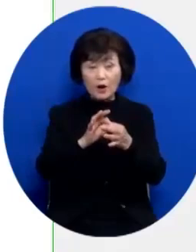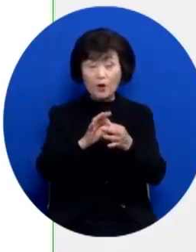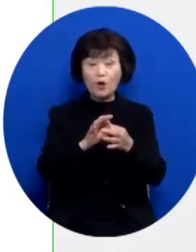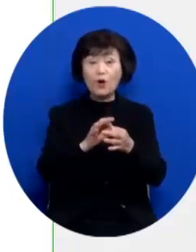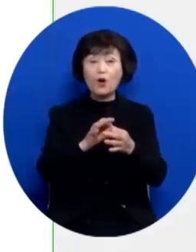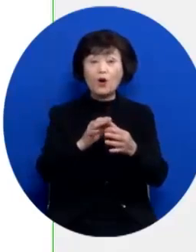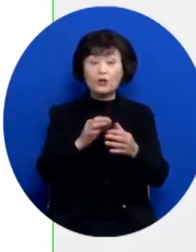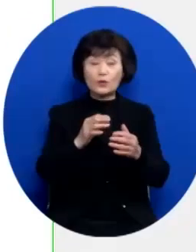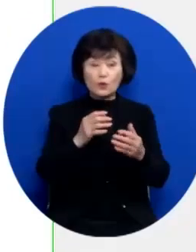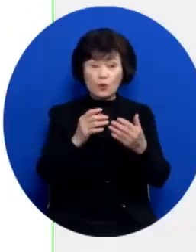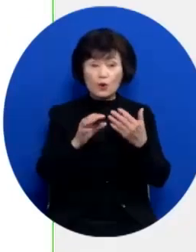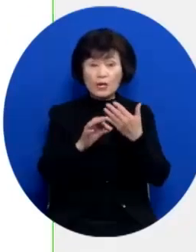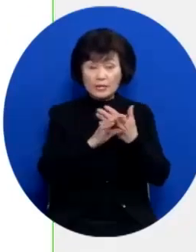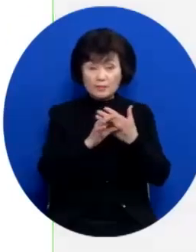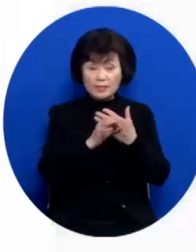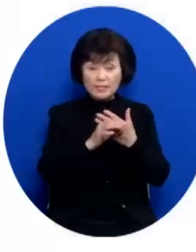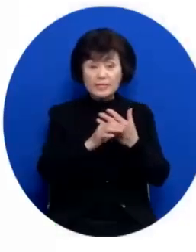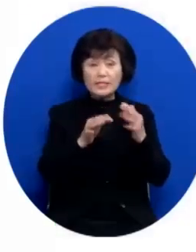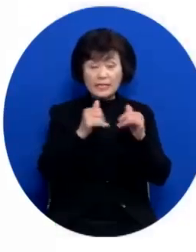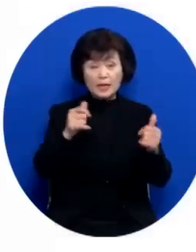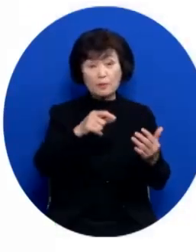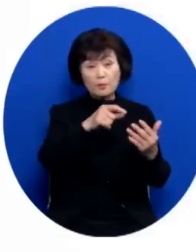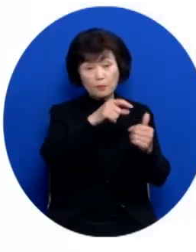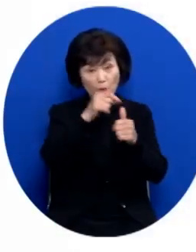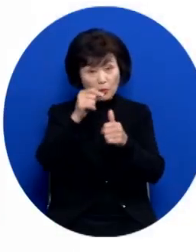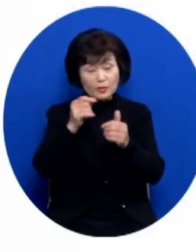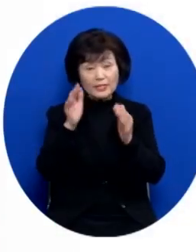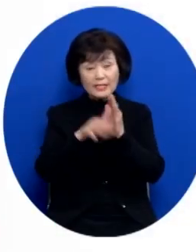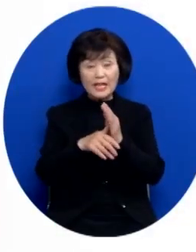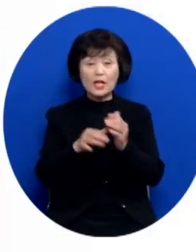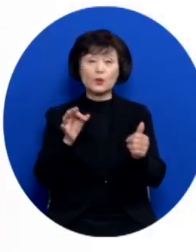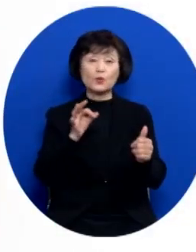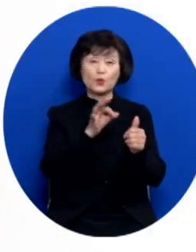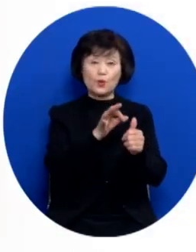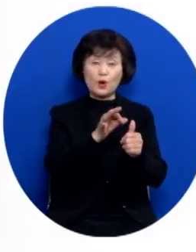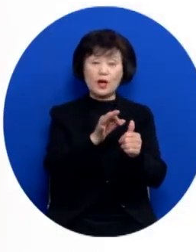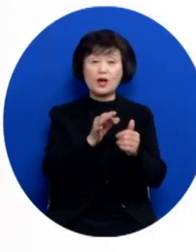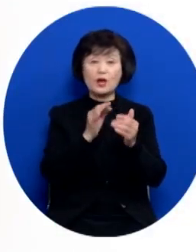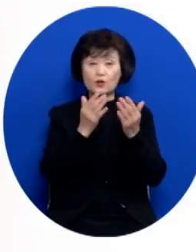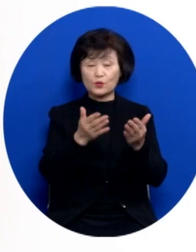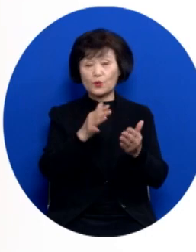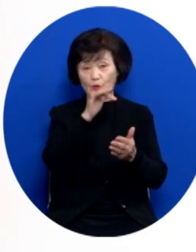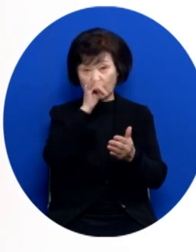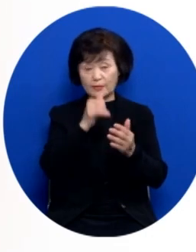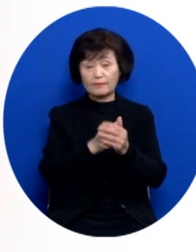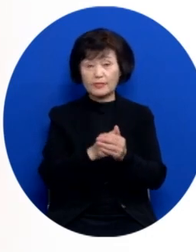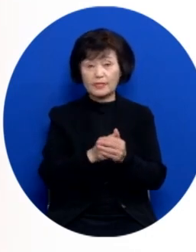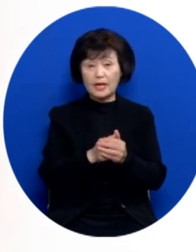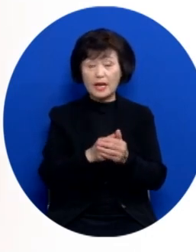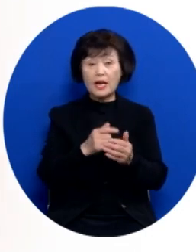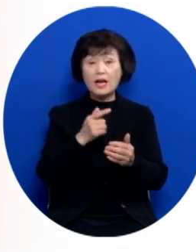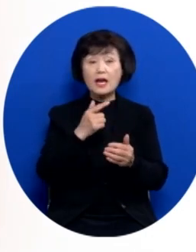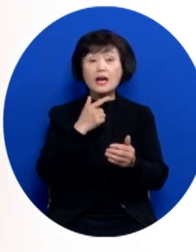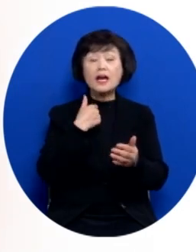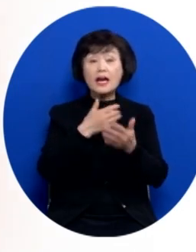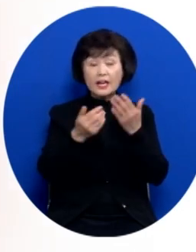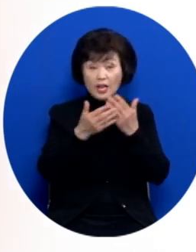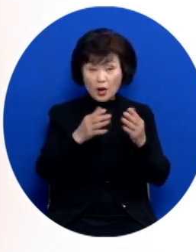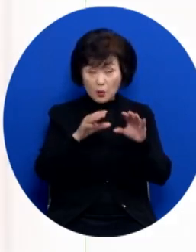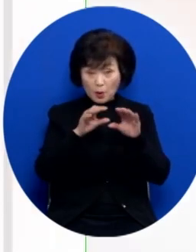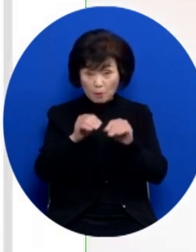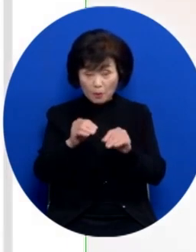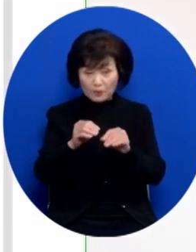지원해 경험을 쌓을 수 있도록 돕는 사업입니다. 서울시는 양육 친화적 문화를 확산하고 경력 단절 여성의 사회